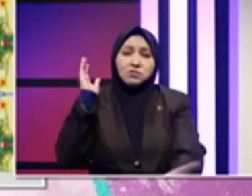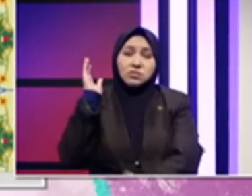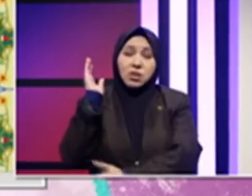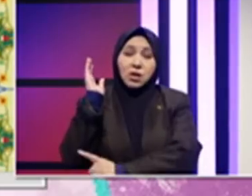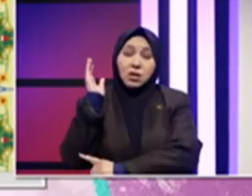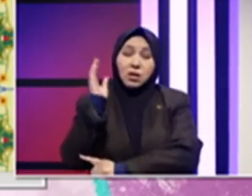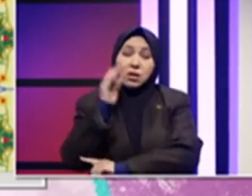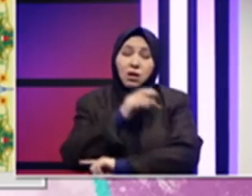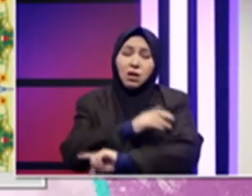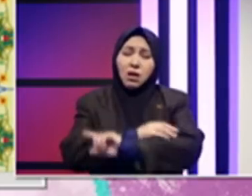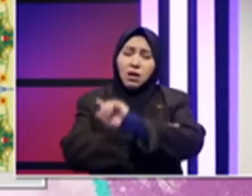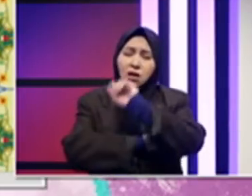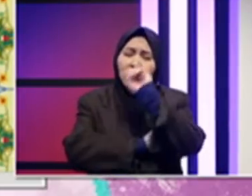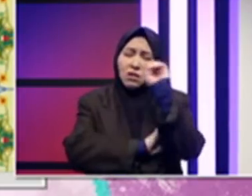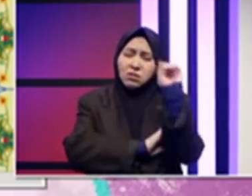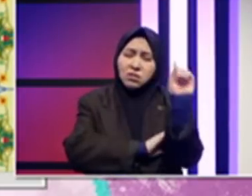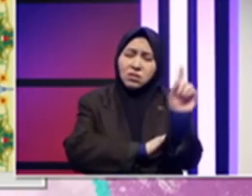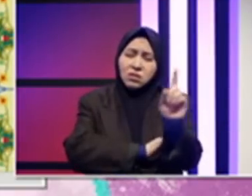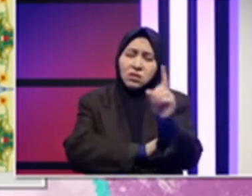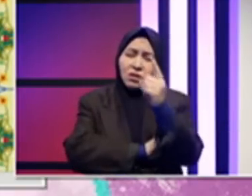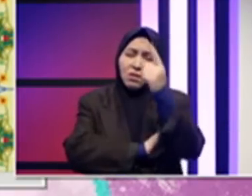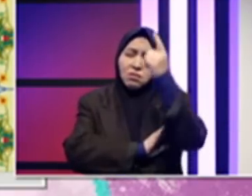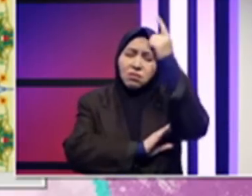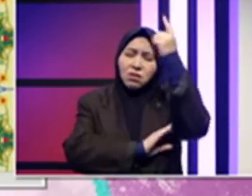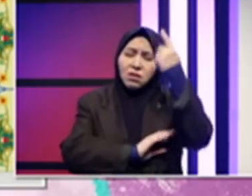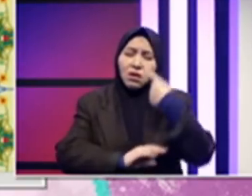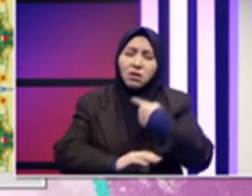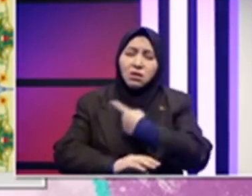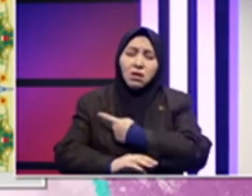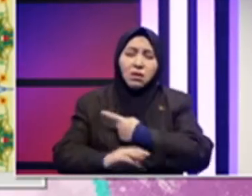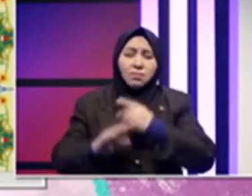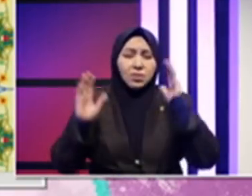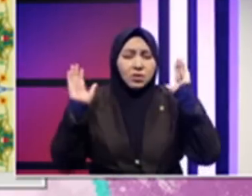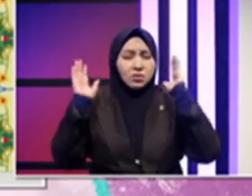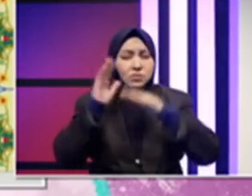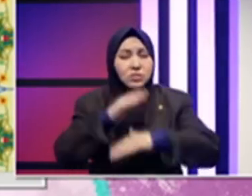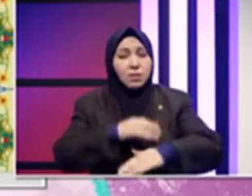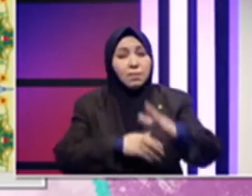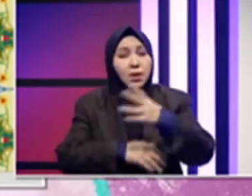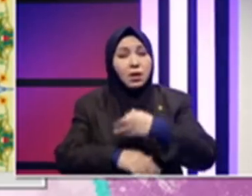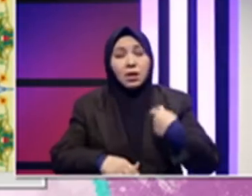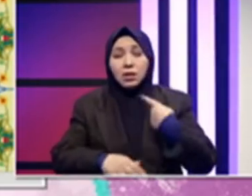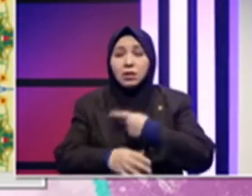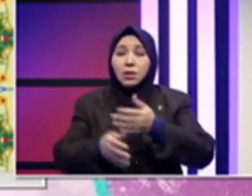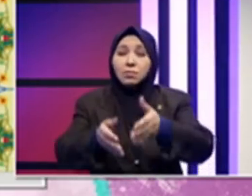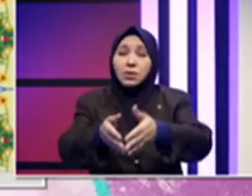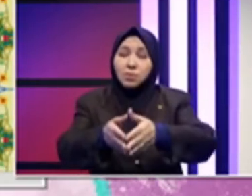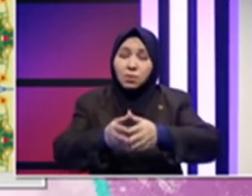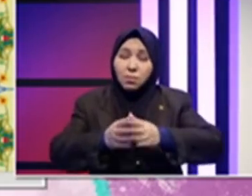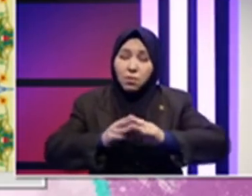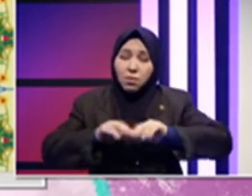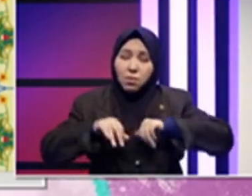الدين إياك نعبد وإياك